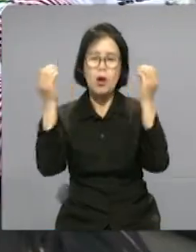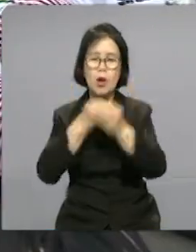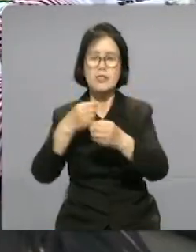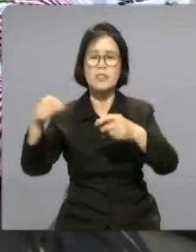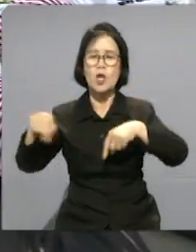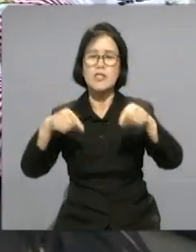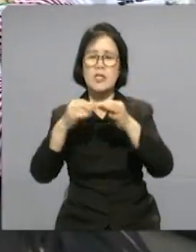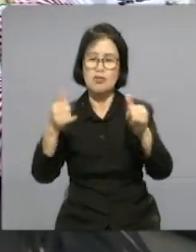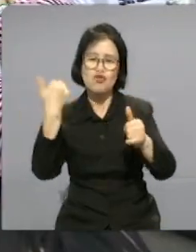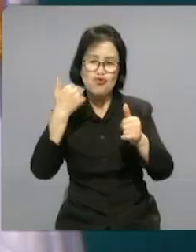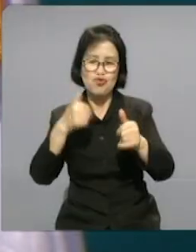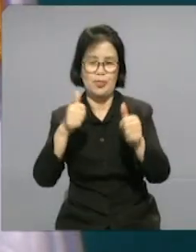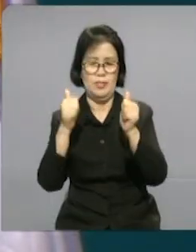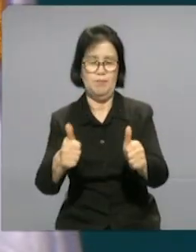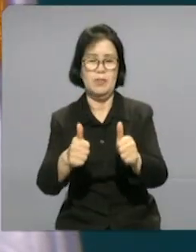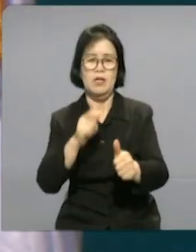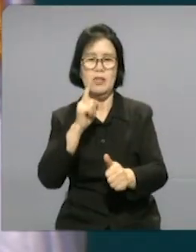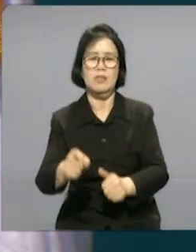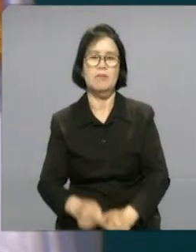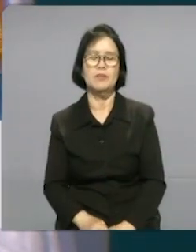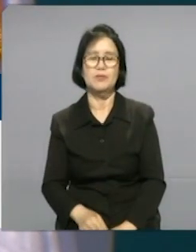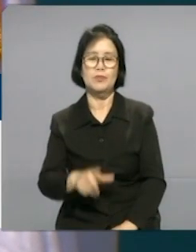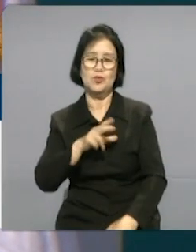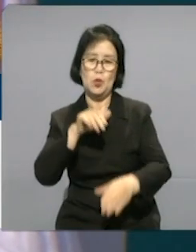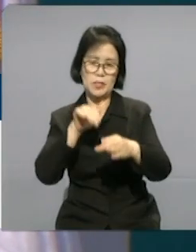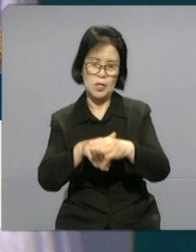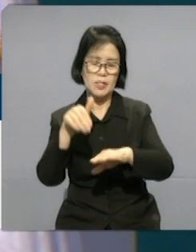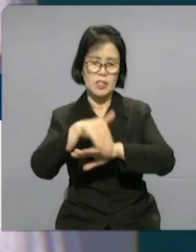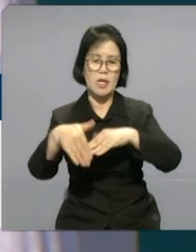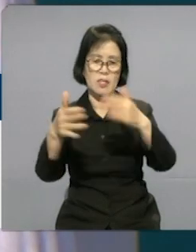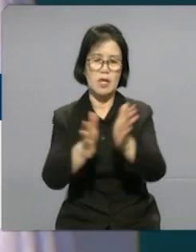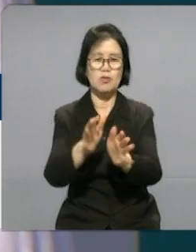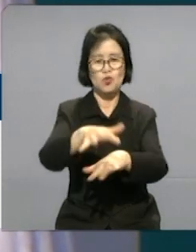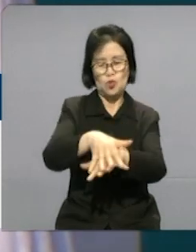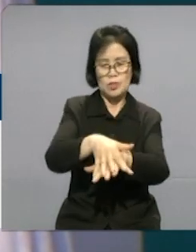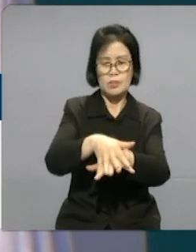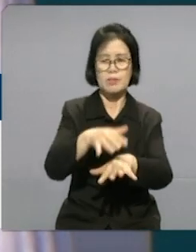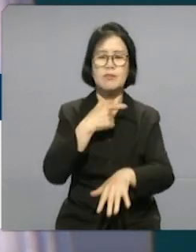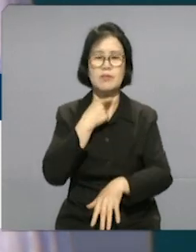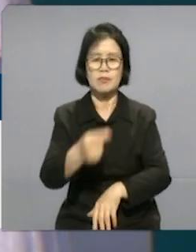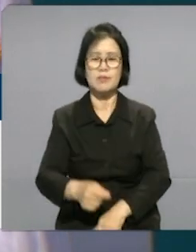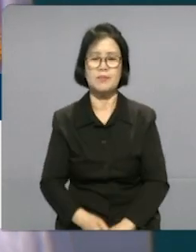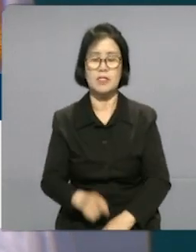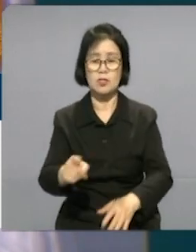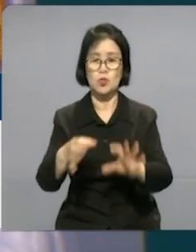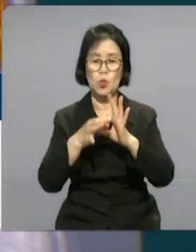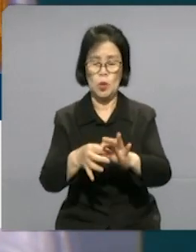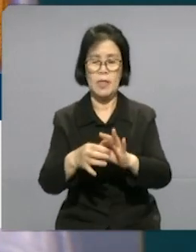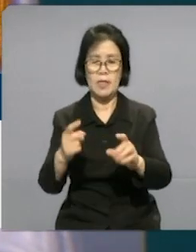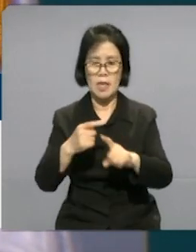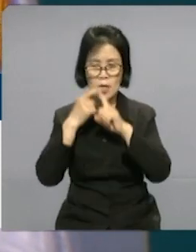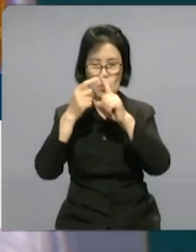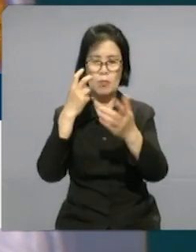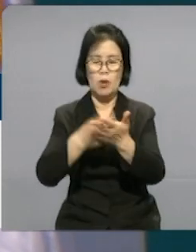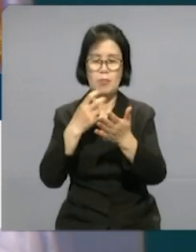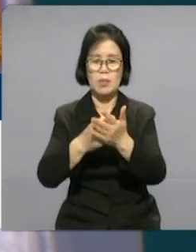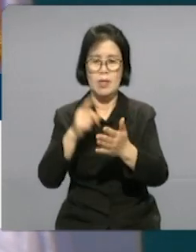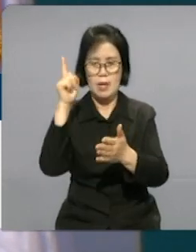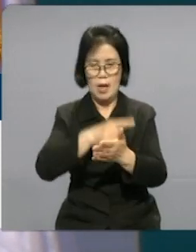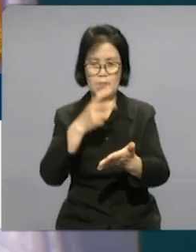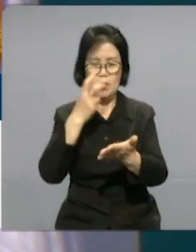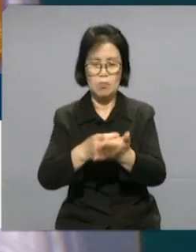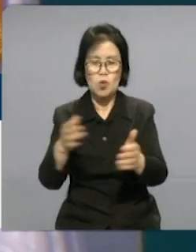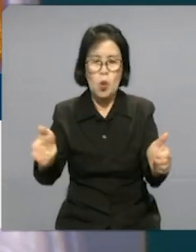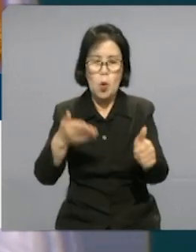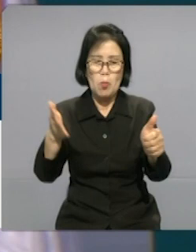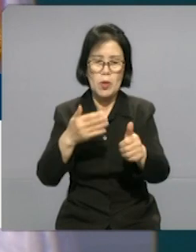심판하겠다고 밝혔습니다. 총선 기획단을 조직하고자 합니다. 이를 통해 간호법을 악법으로